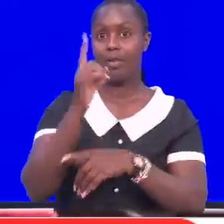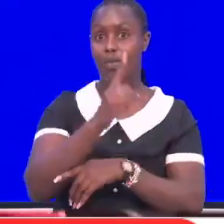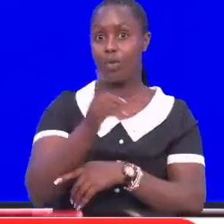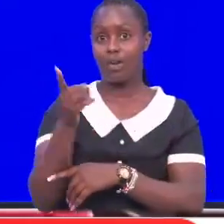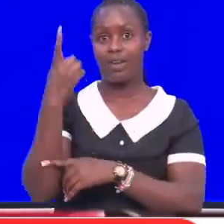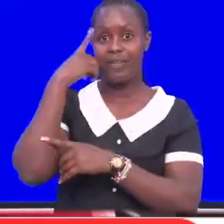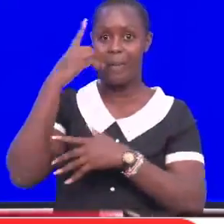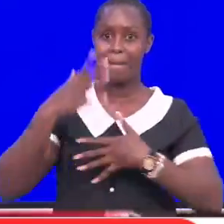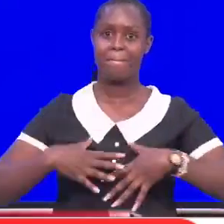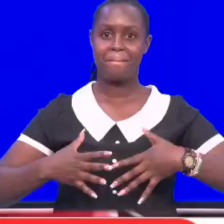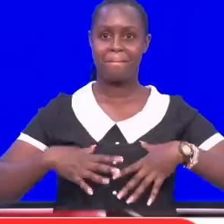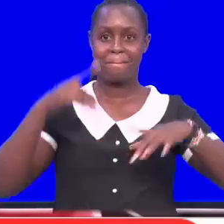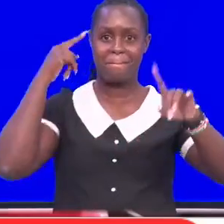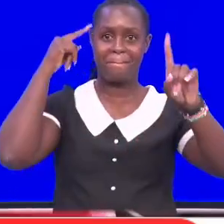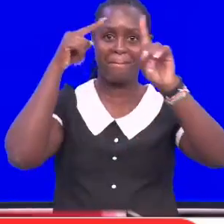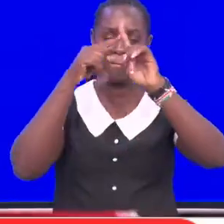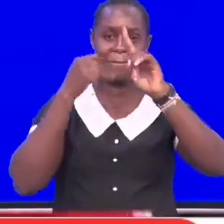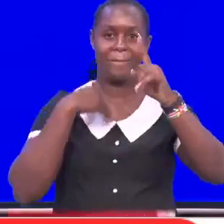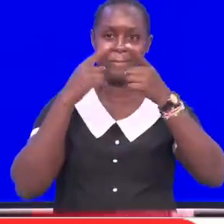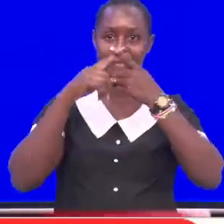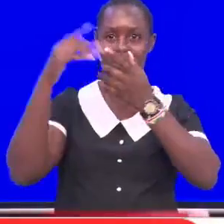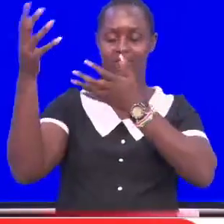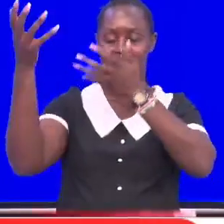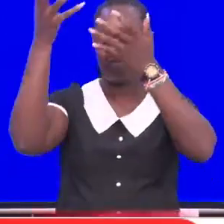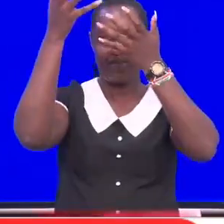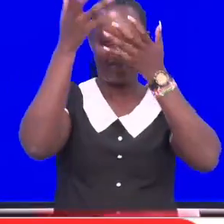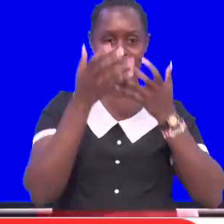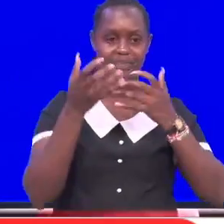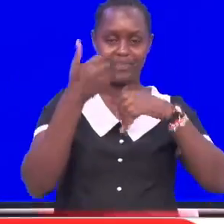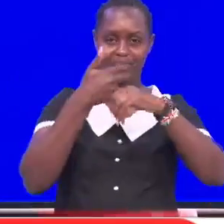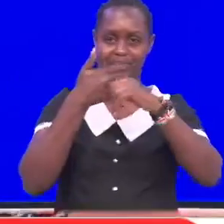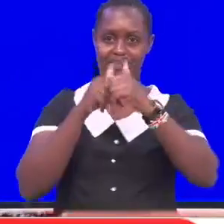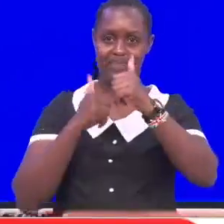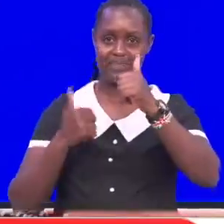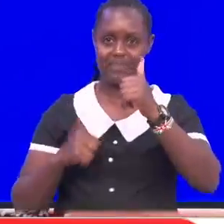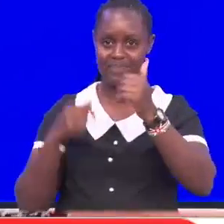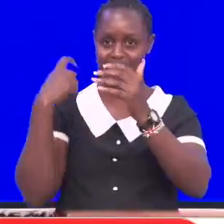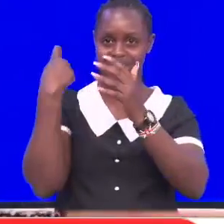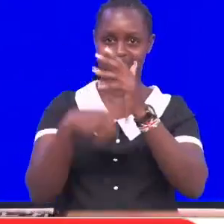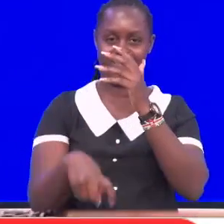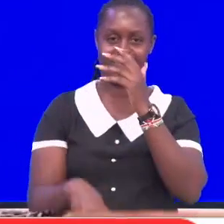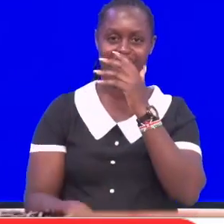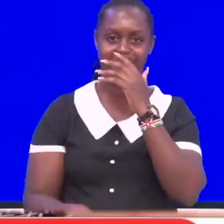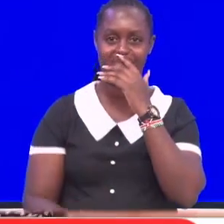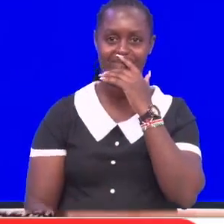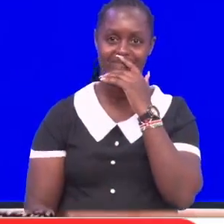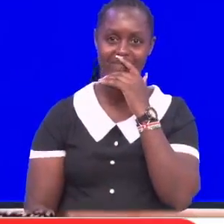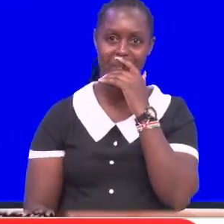wana nia ya kuleta simu za rununu nchini kwa kuepuka ushuru.